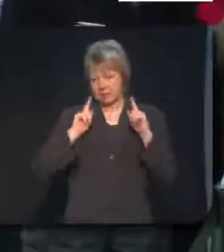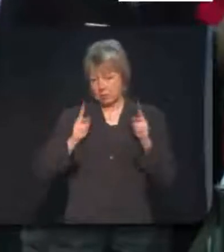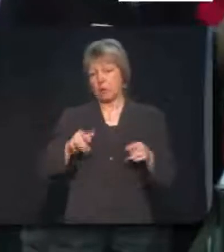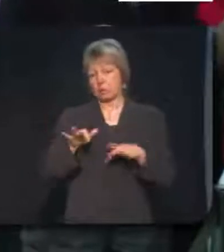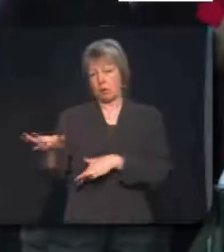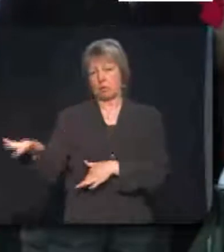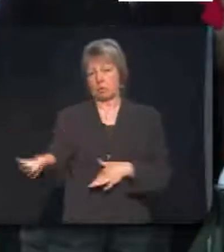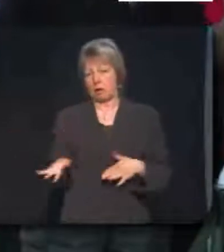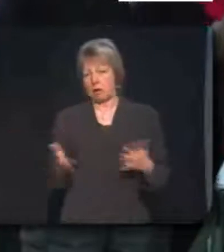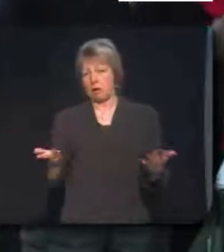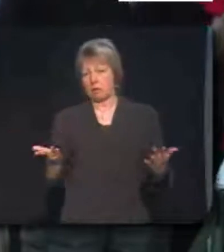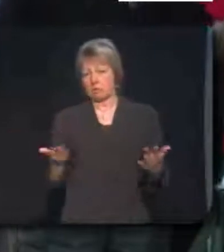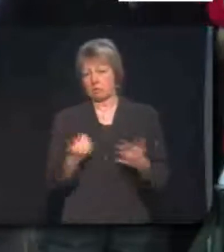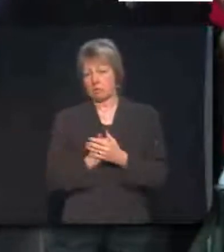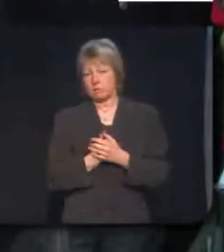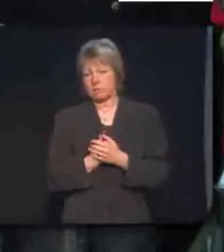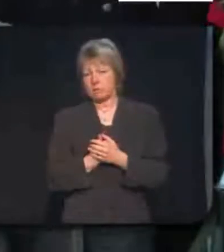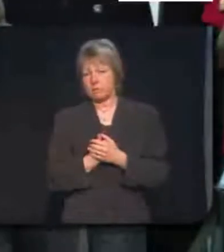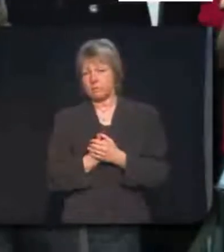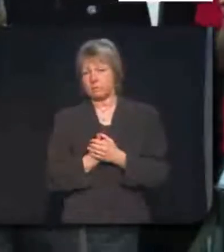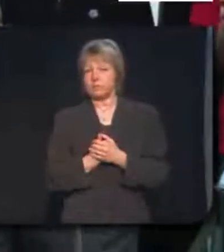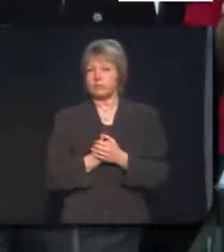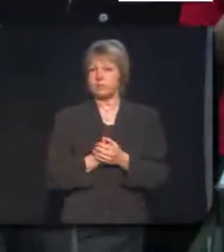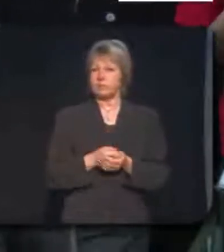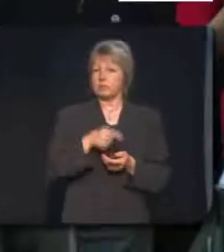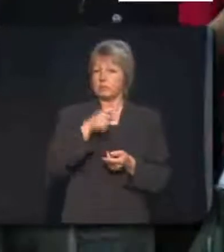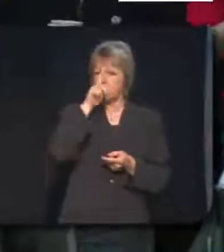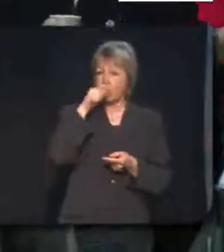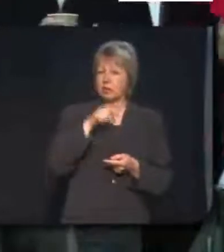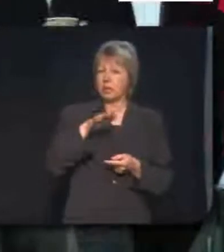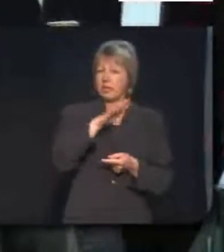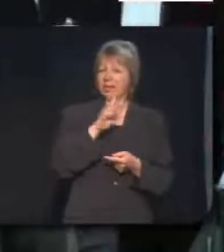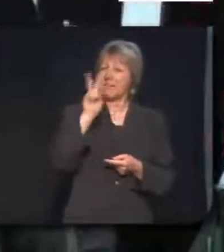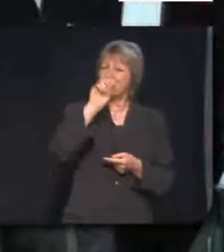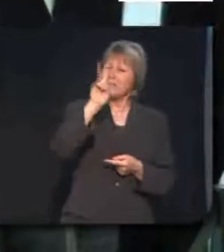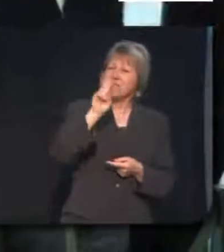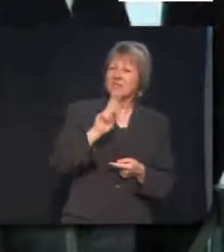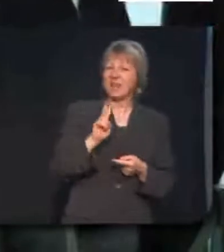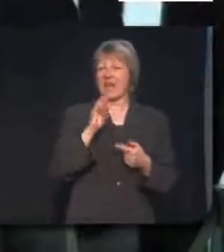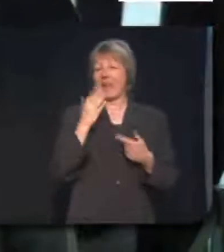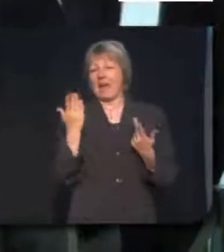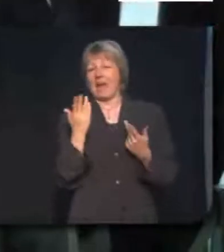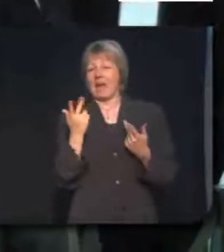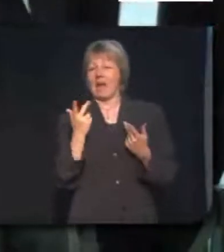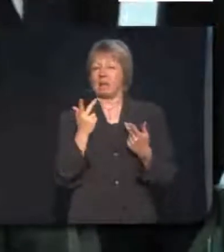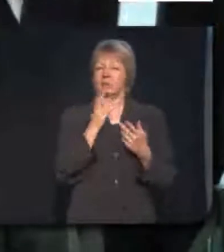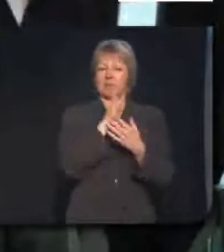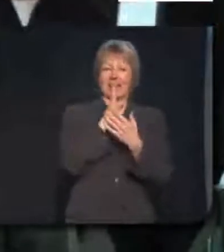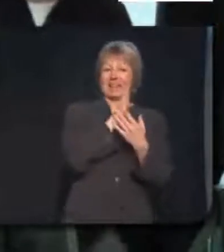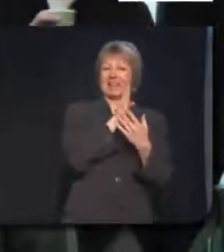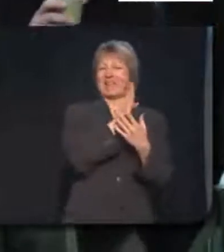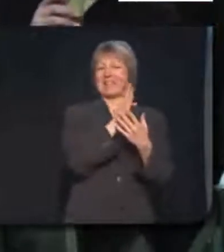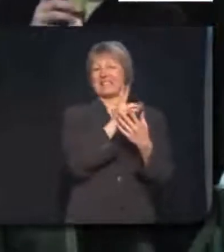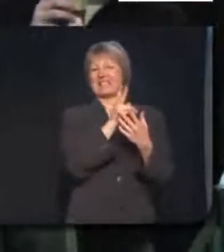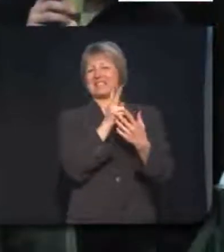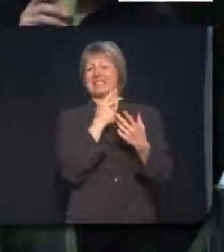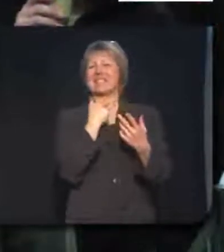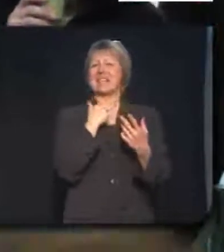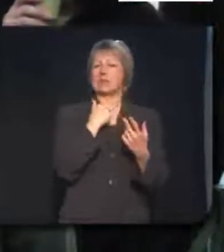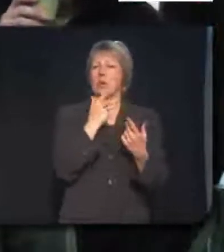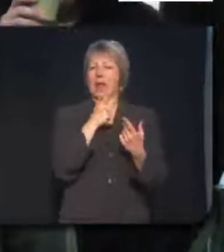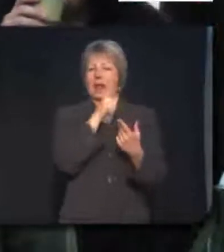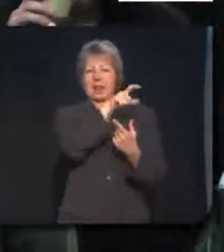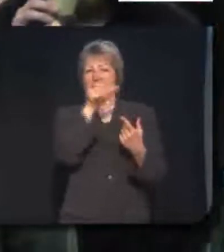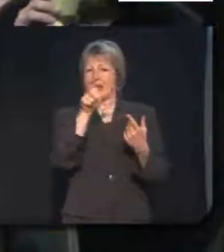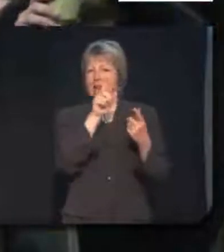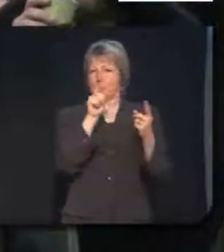wird werden intersexuelle Menschen falls ich jemand gefragt hat wer da von unseren